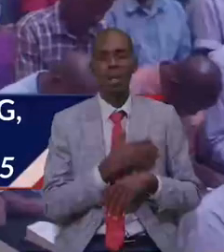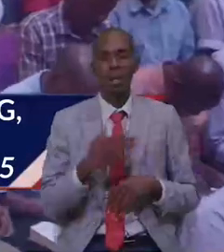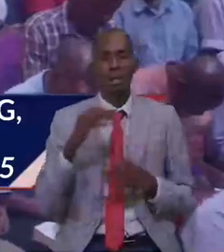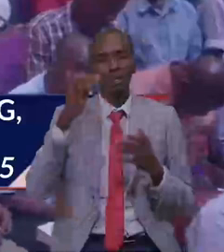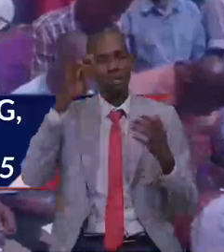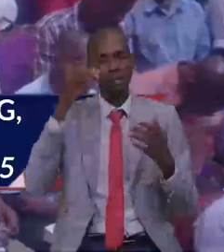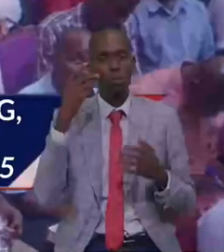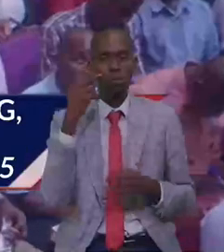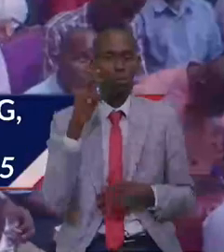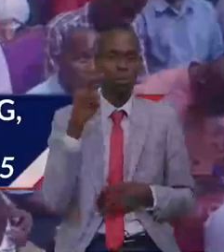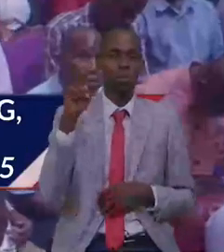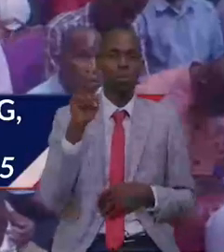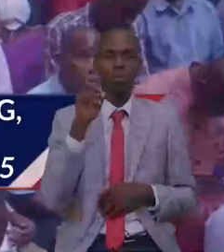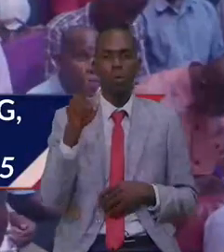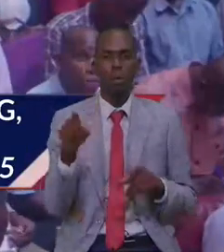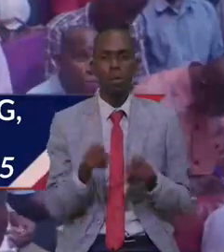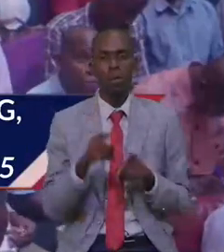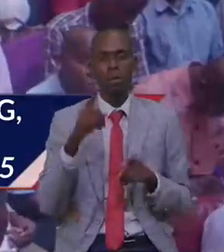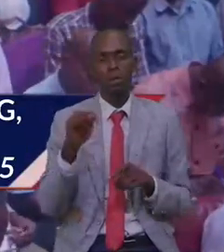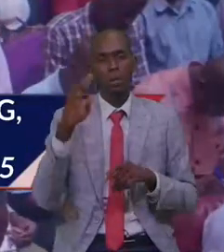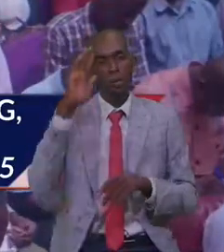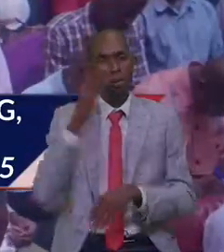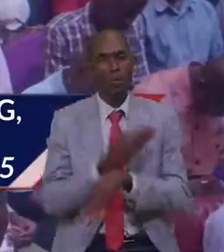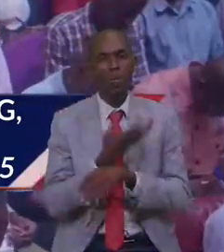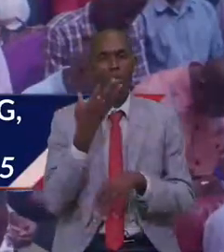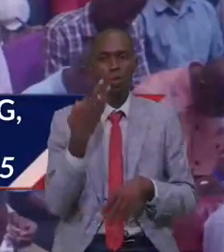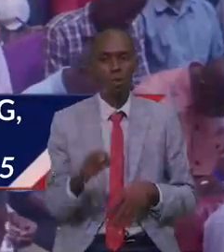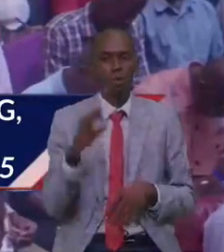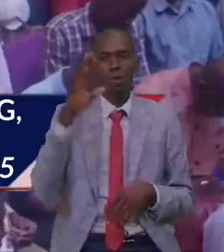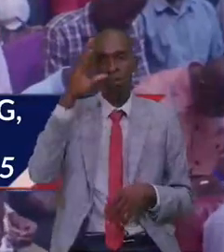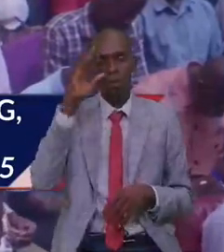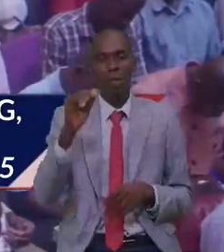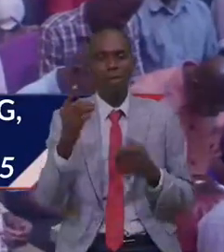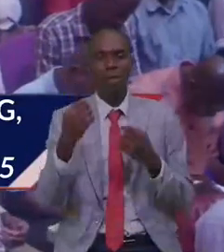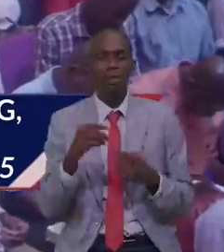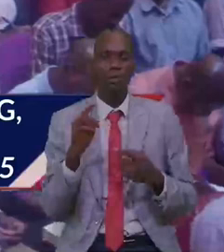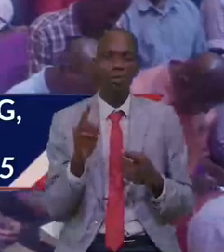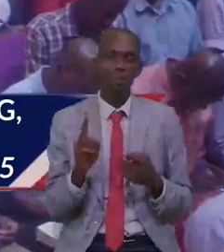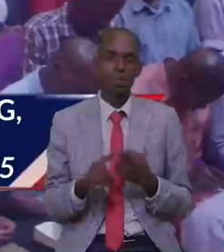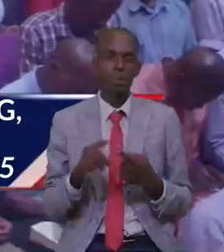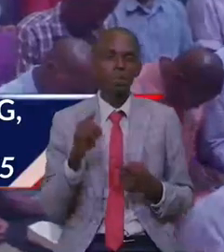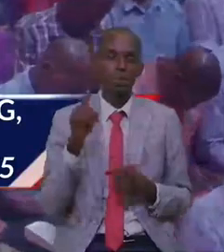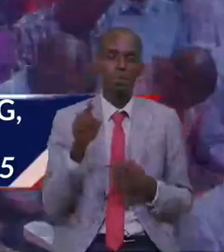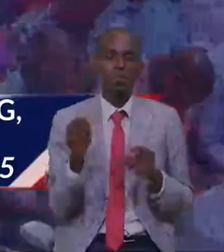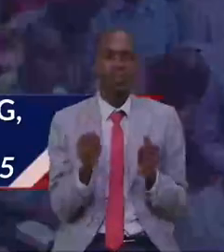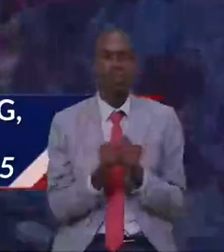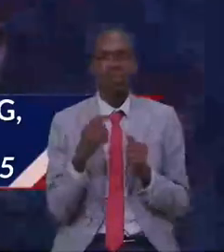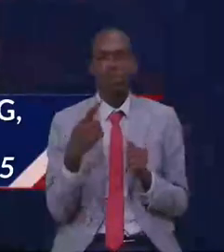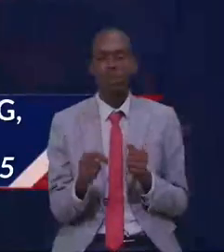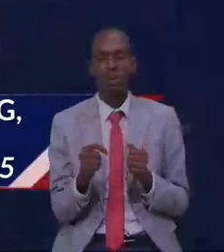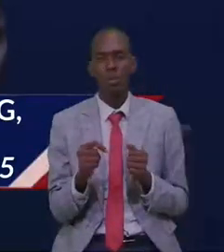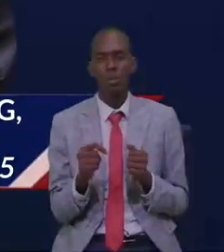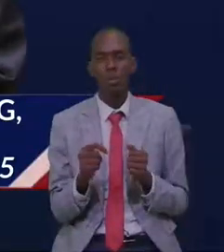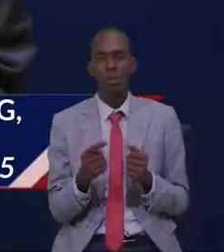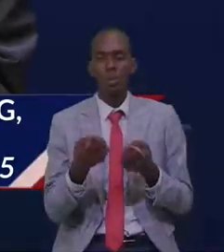Je regardais pendant mes visions nocturnes et voici, sur les nuées des cieux arriva quelqu'un de semblable à un fils de l'homme.